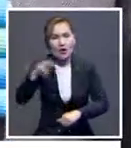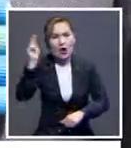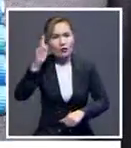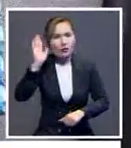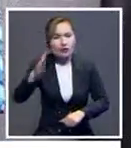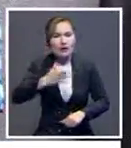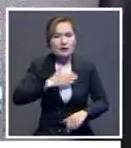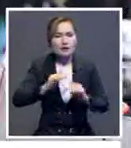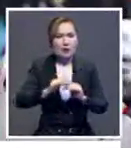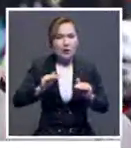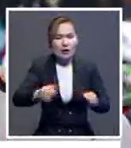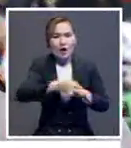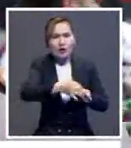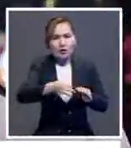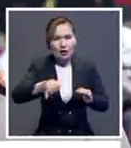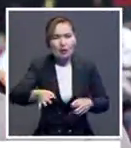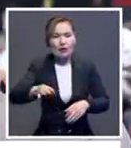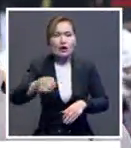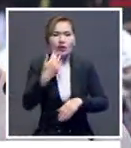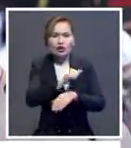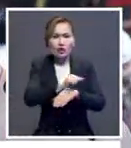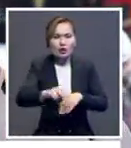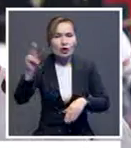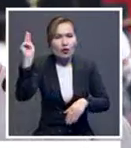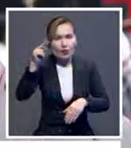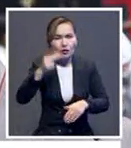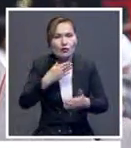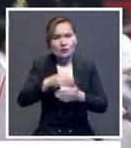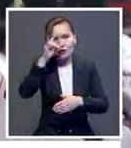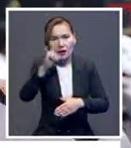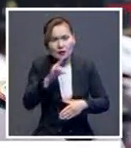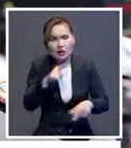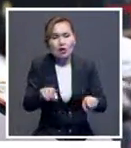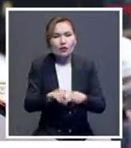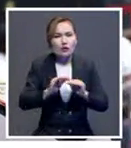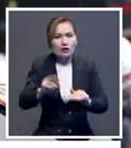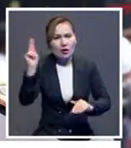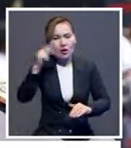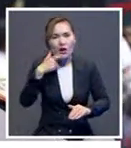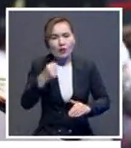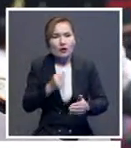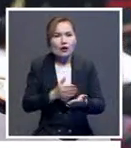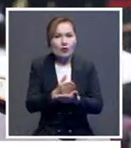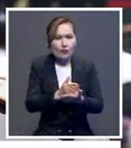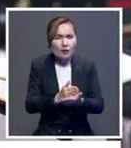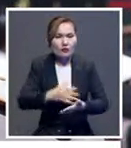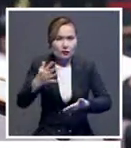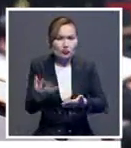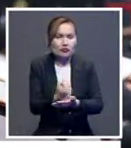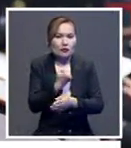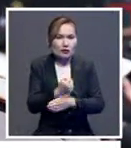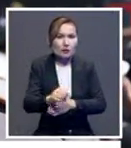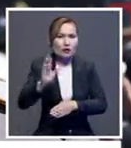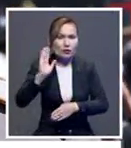Біздің балаларымыз жер-жерде оқиды, шетелде де, өзіміздің жерімізде оқып, үлкен табыстарға жетіп атқан жағдайы бар. Амандық